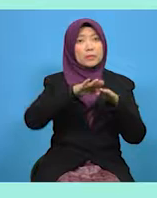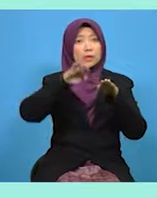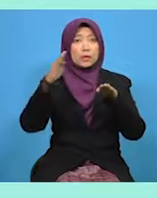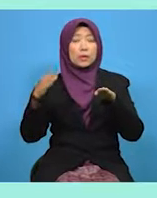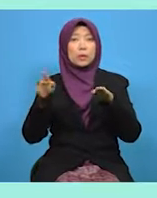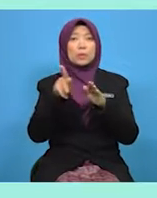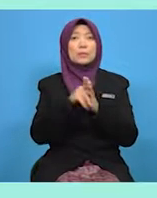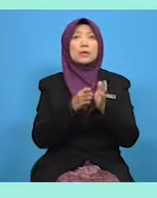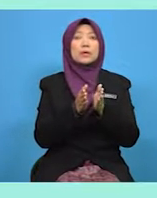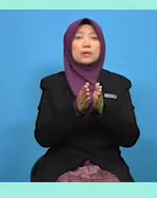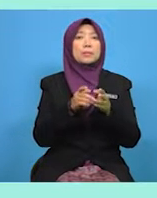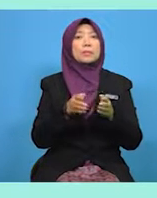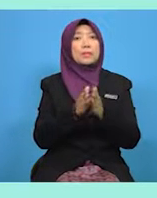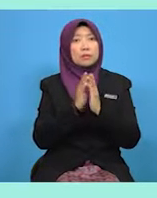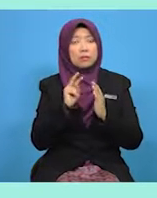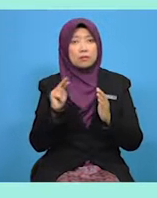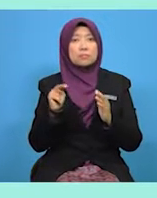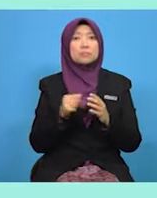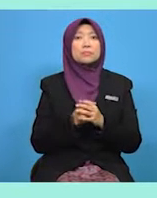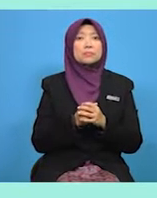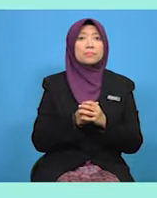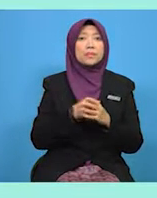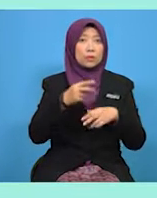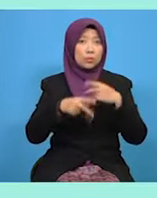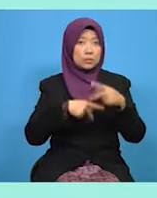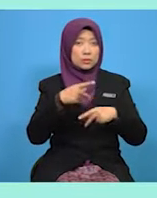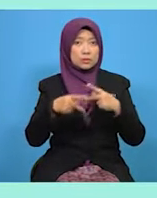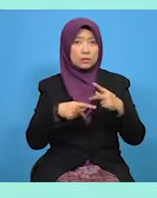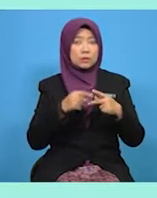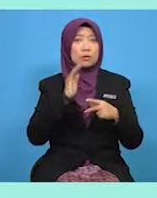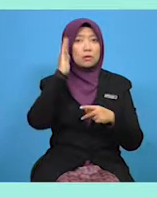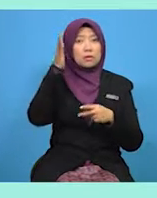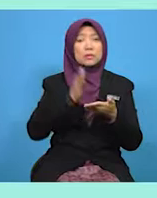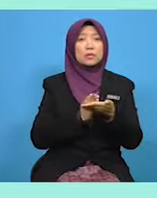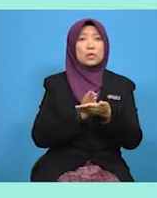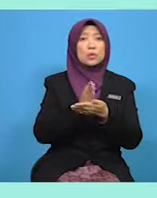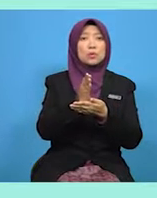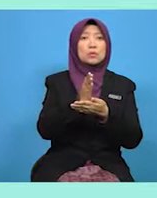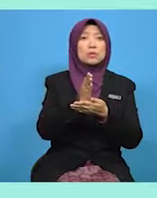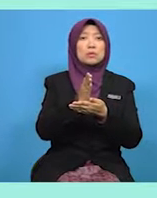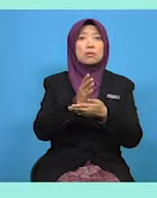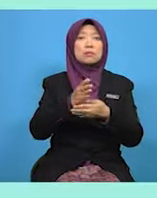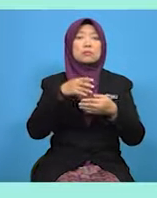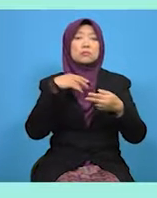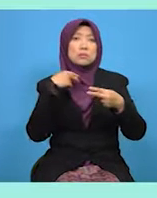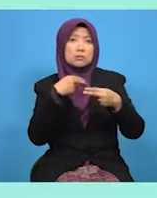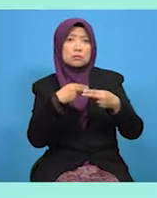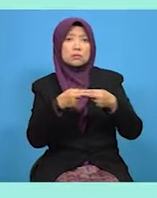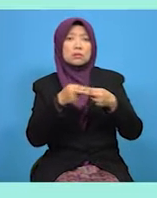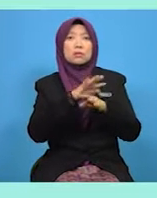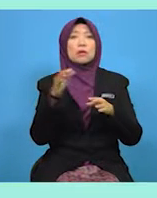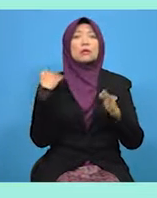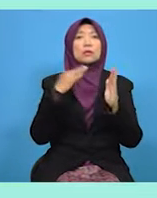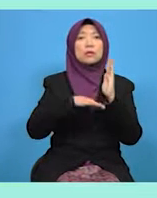kelo permintaan agregat. Proses ini akan berterusan sehingga tiada